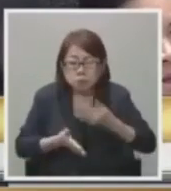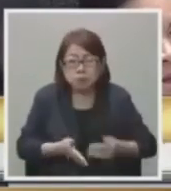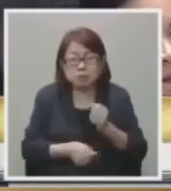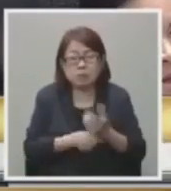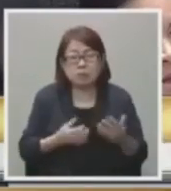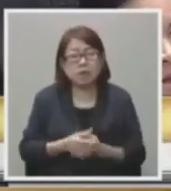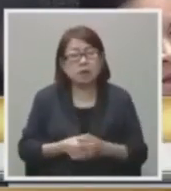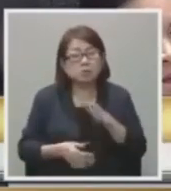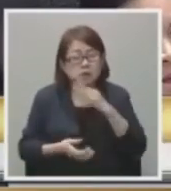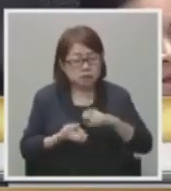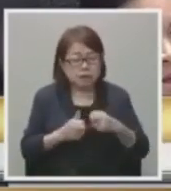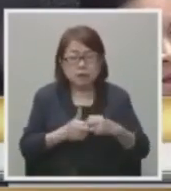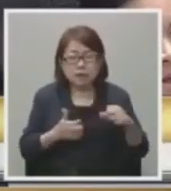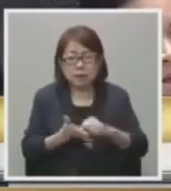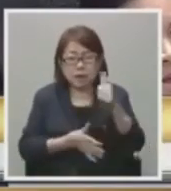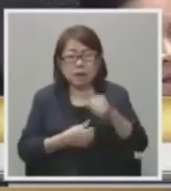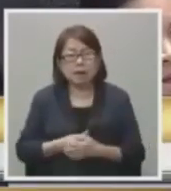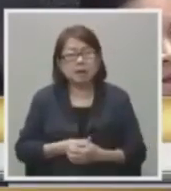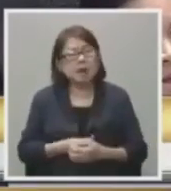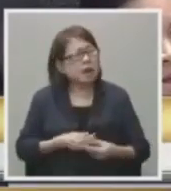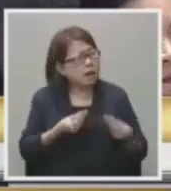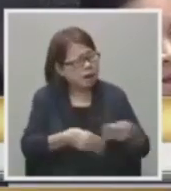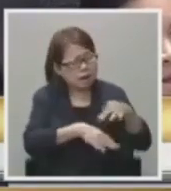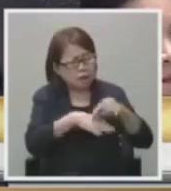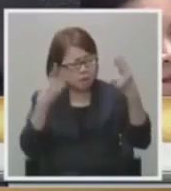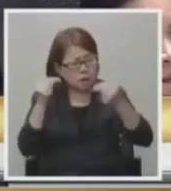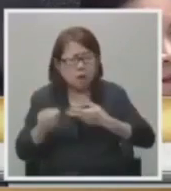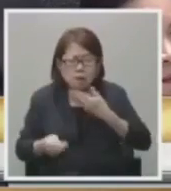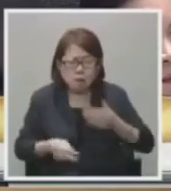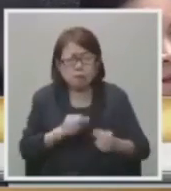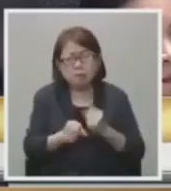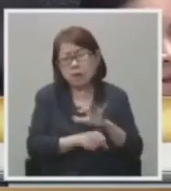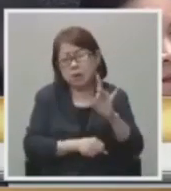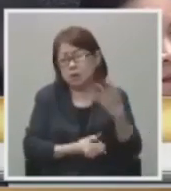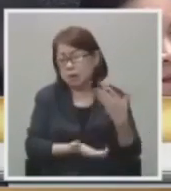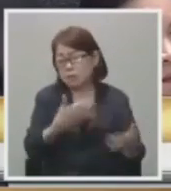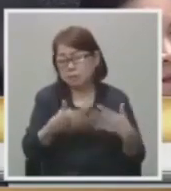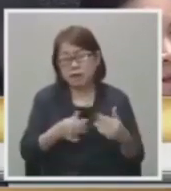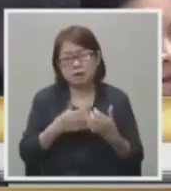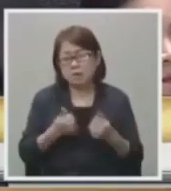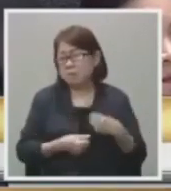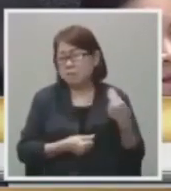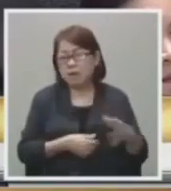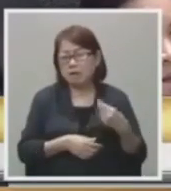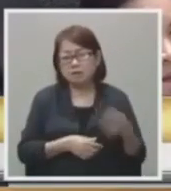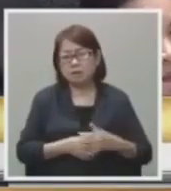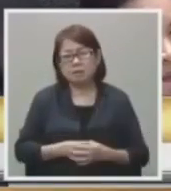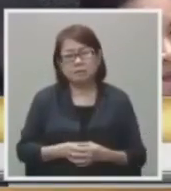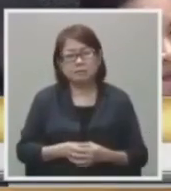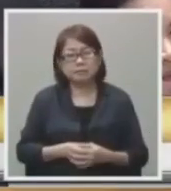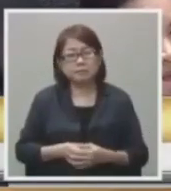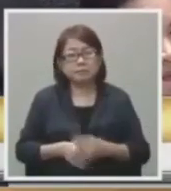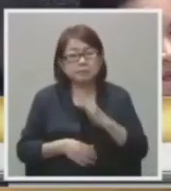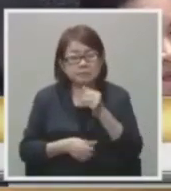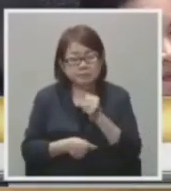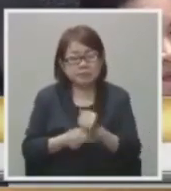ดท่านจะไม่เป็นนายกร้อยปีก็ไม่ว่าแต่วันนี้ผมไม่ให้ท่านเป็นหรอกครับถ้าเป็นแบ